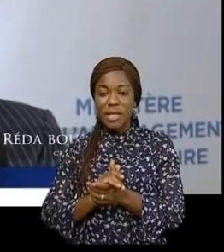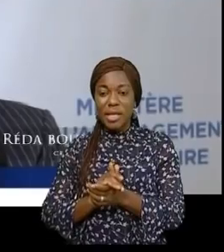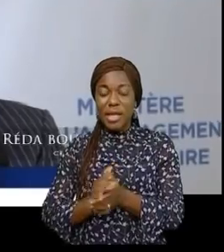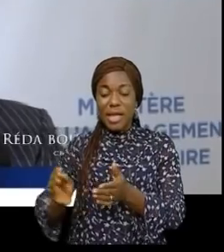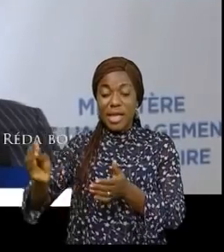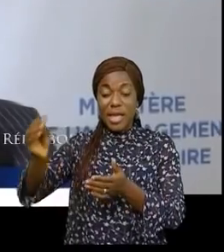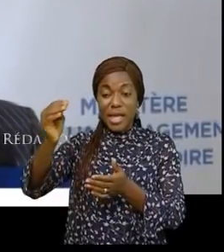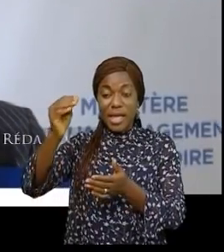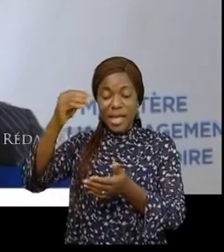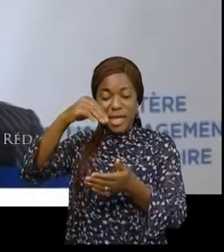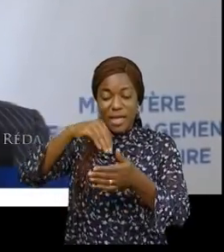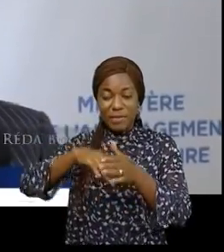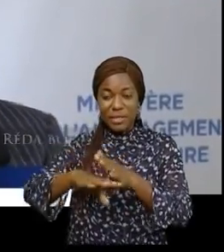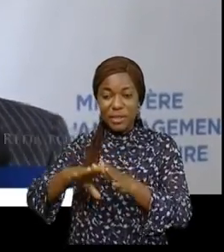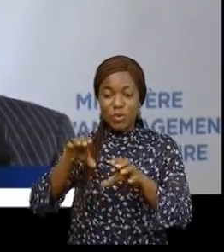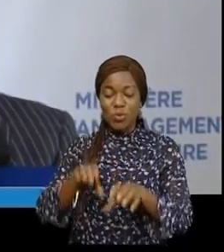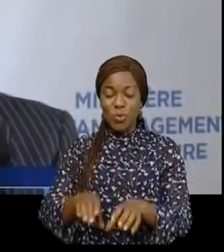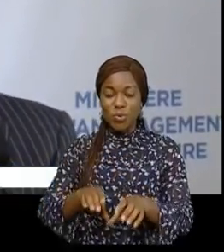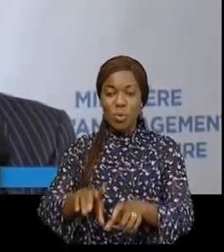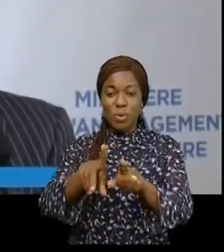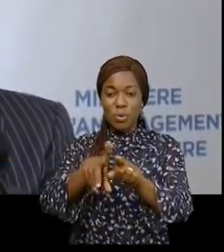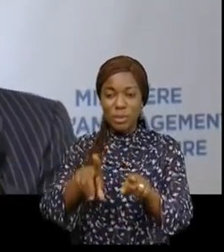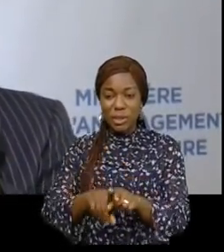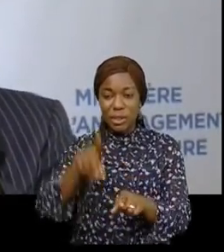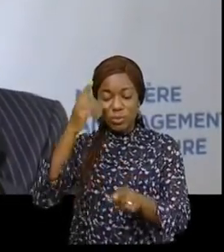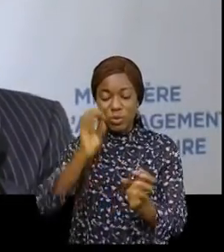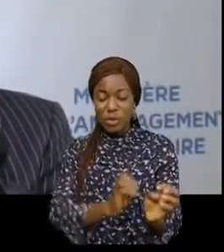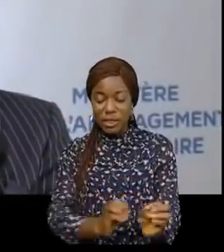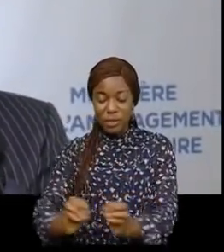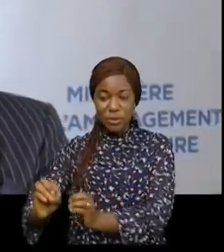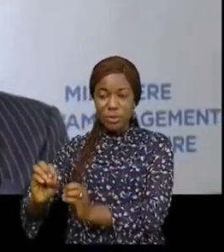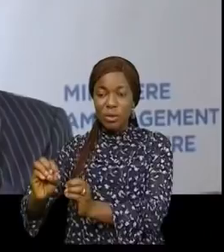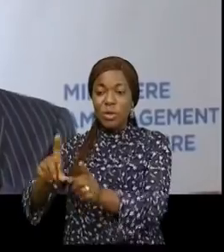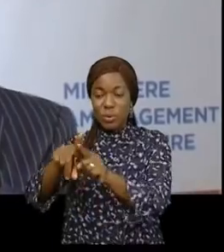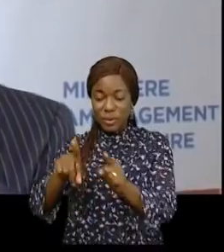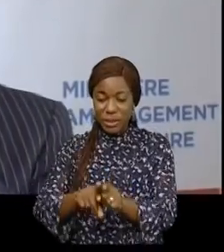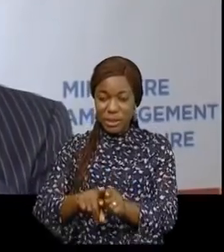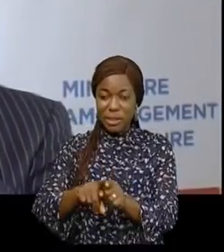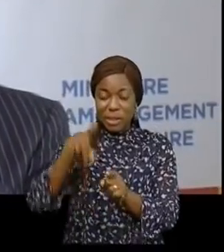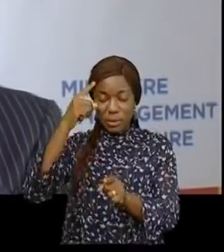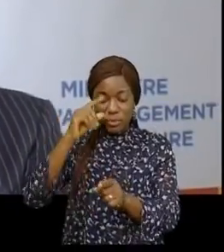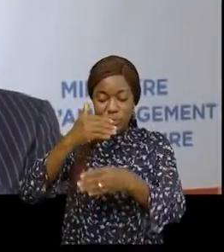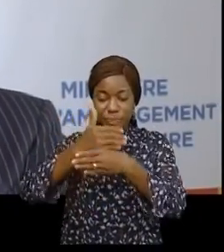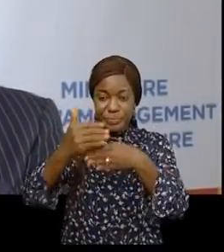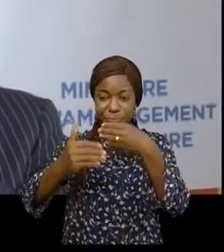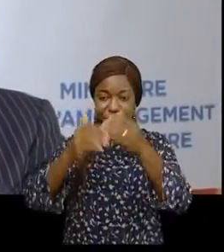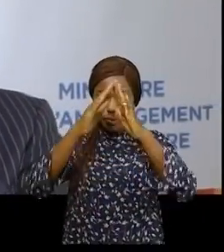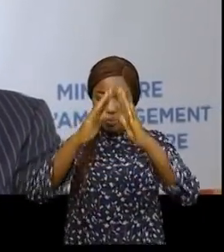pour l'urbanisation, mais également pour des investissements dans de construction comme de l'habitation, des